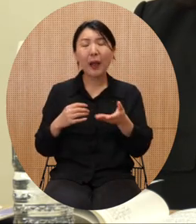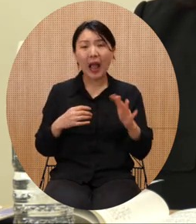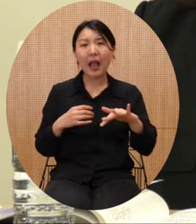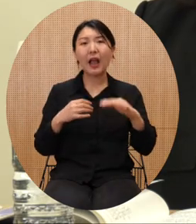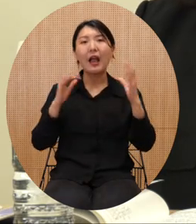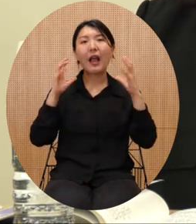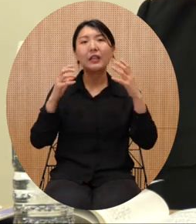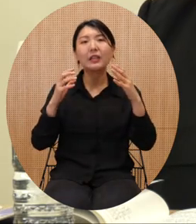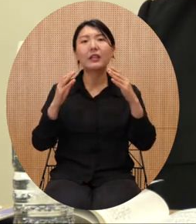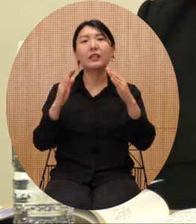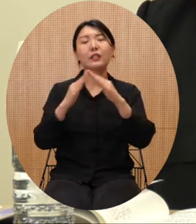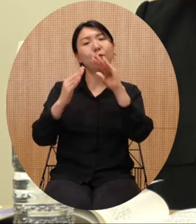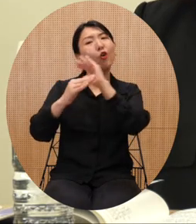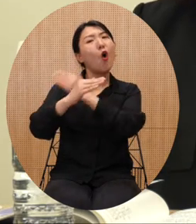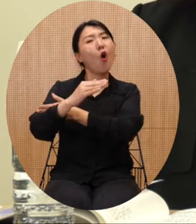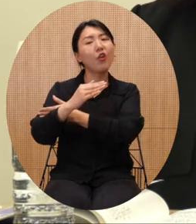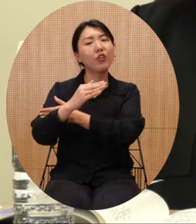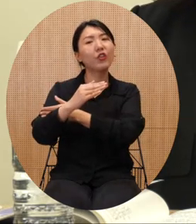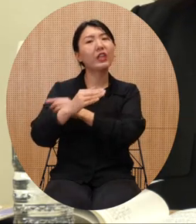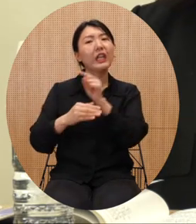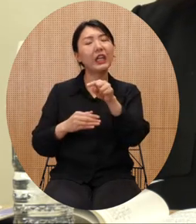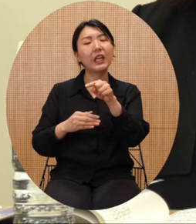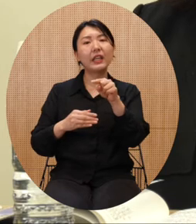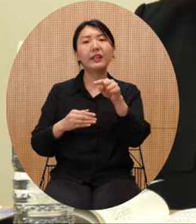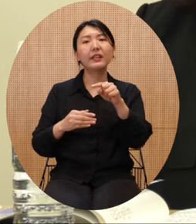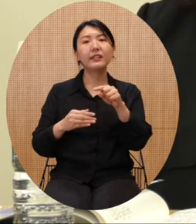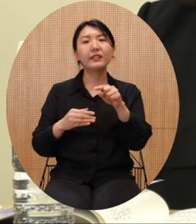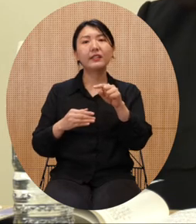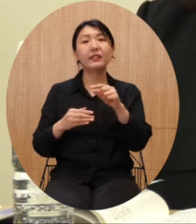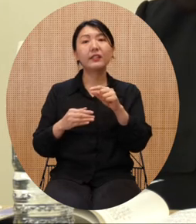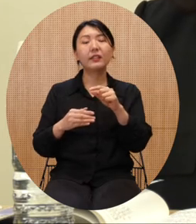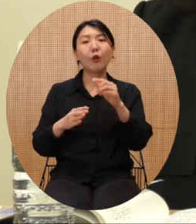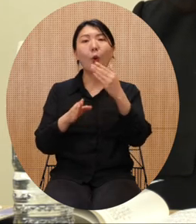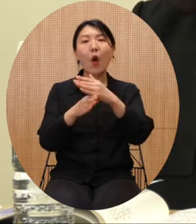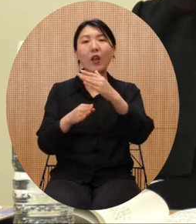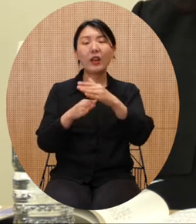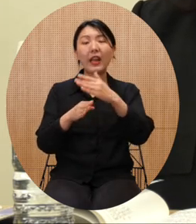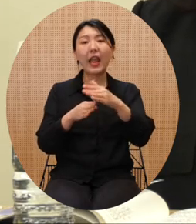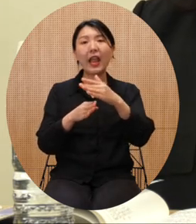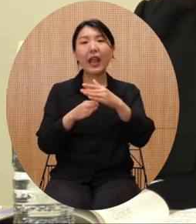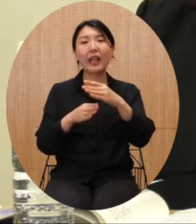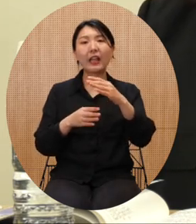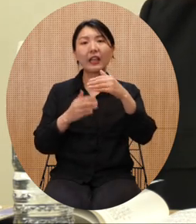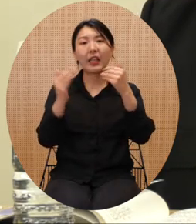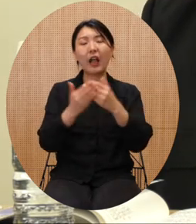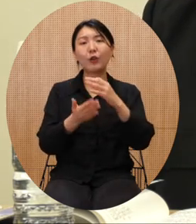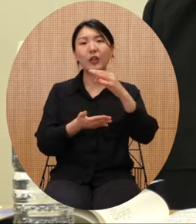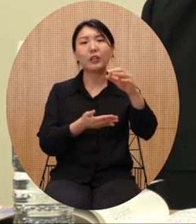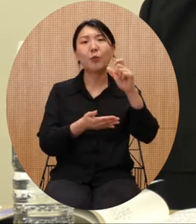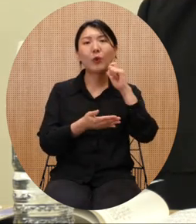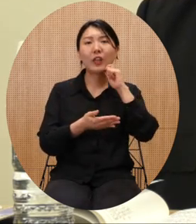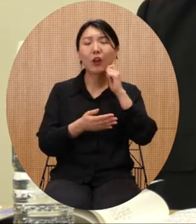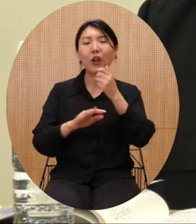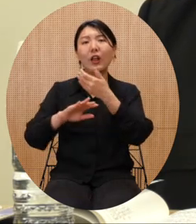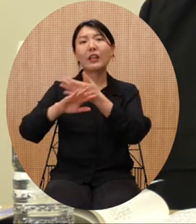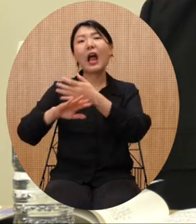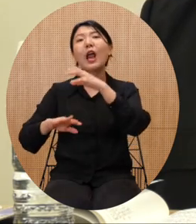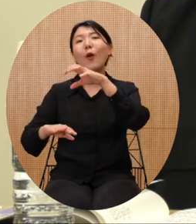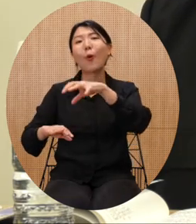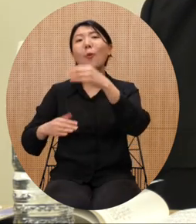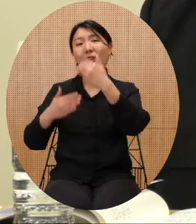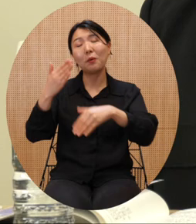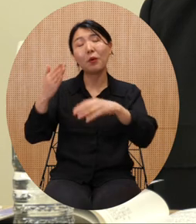게 돈이 100% 그러니까 집 월세를 다 내지 못하는 상황이 돼서 다른 부분에 약간 사용이